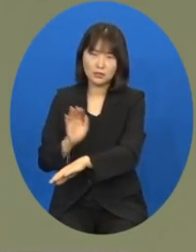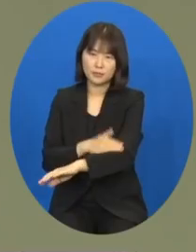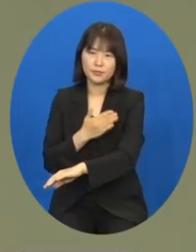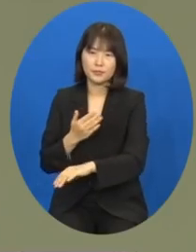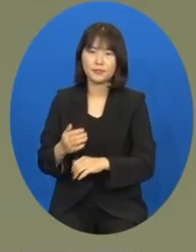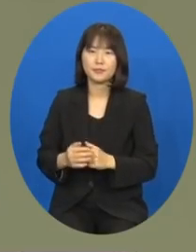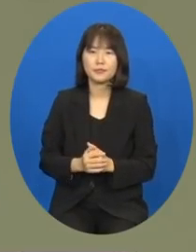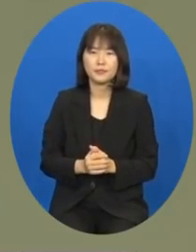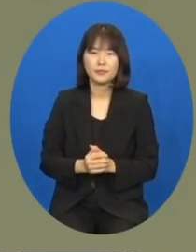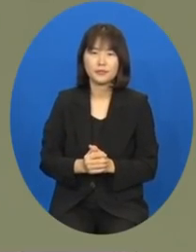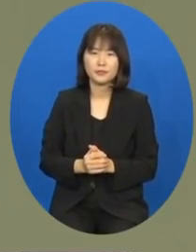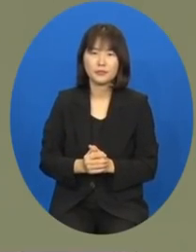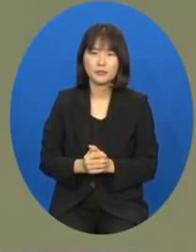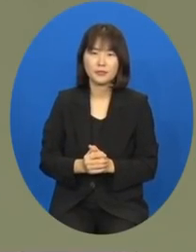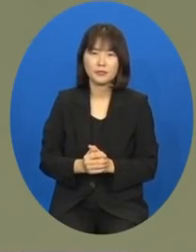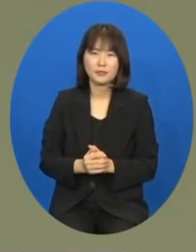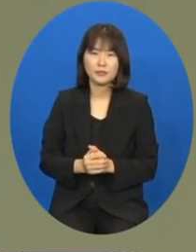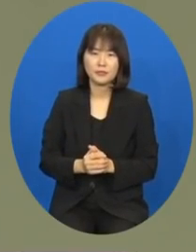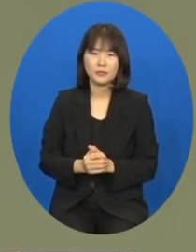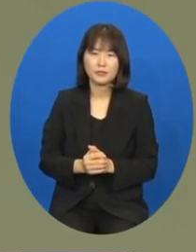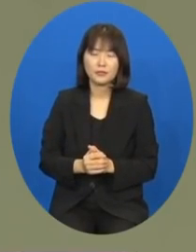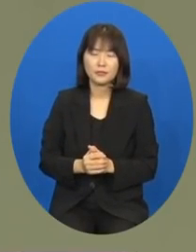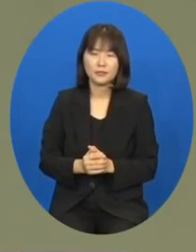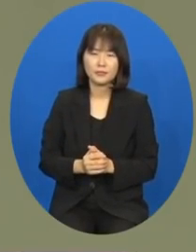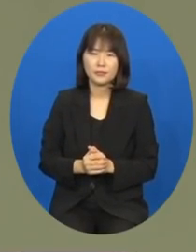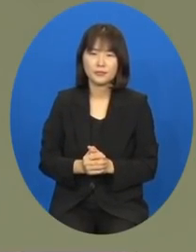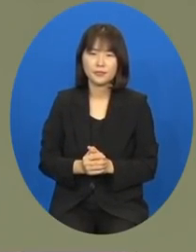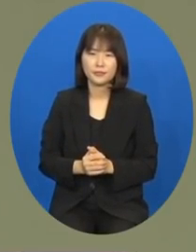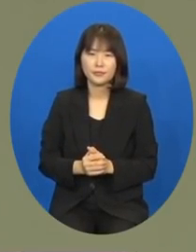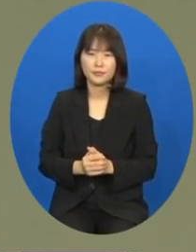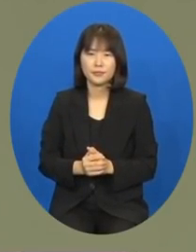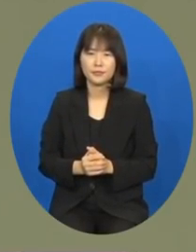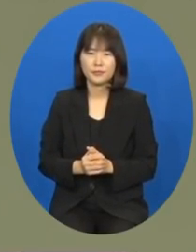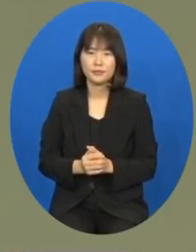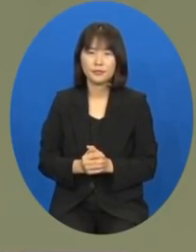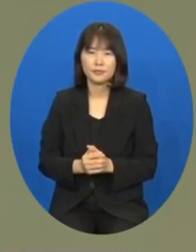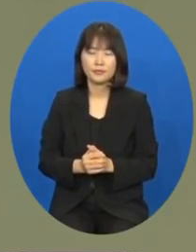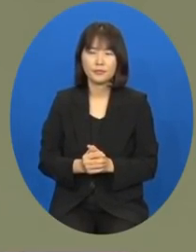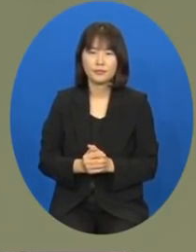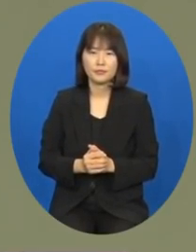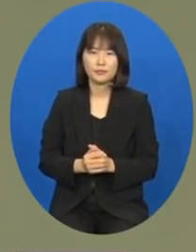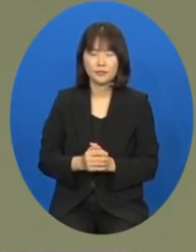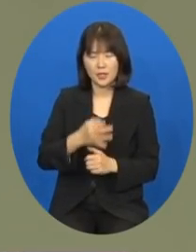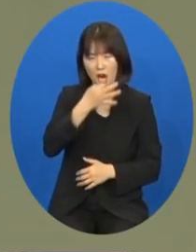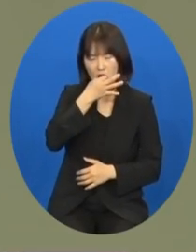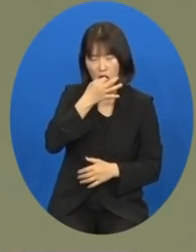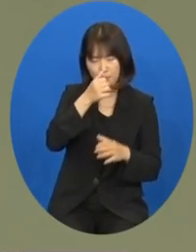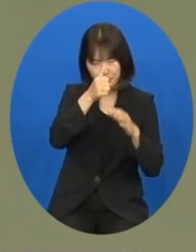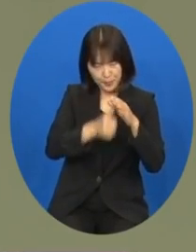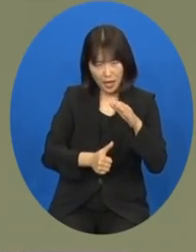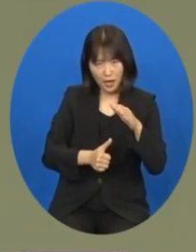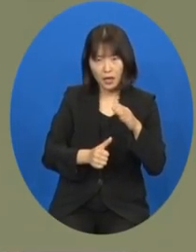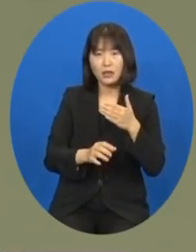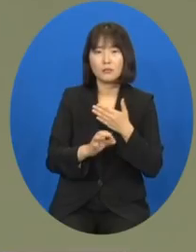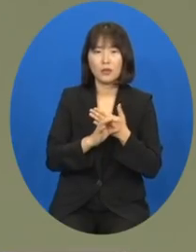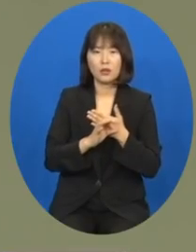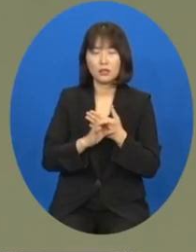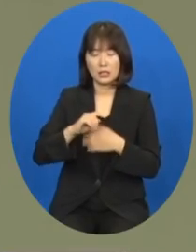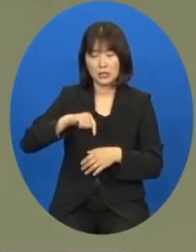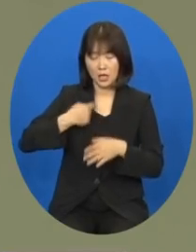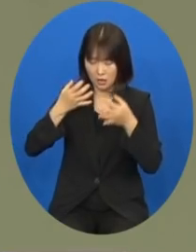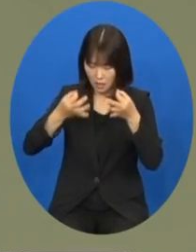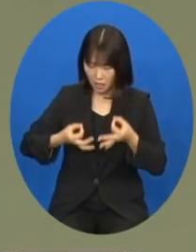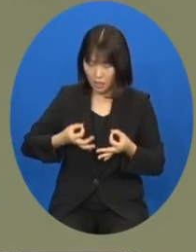우리가 거기에 지금 반전이 함몰되어 있는 거 아닐까 욕심에 빠지면 우리 자신을 보지